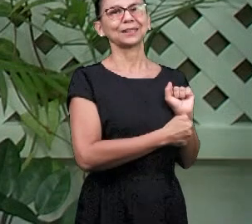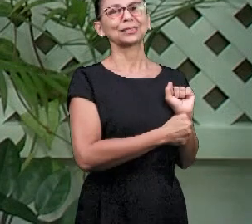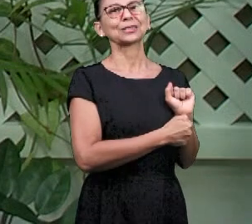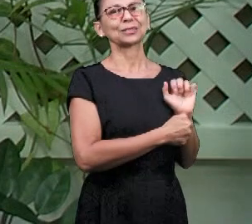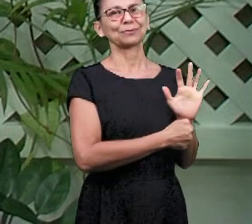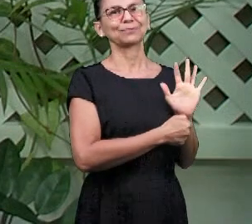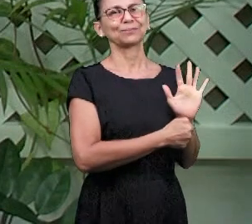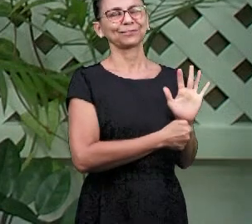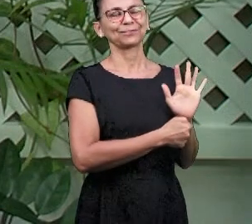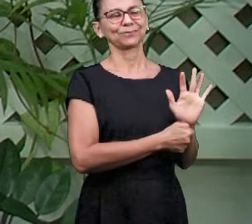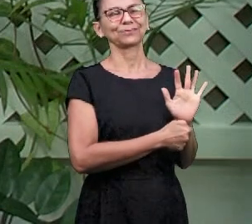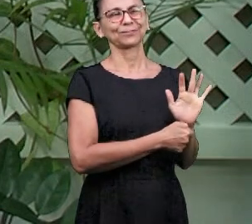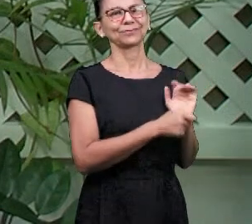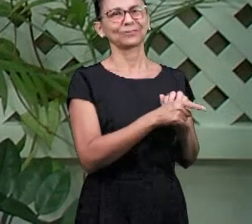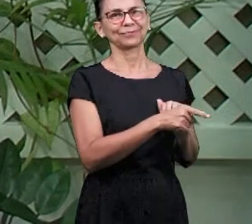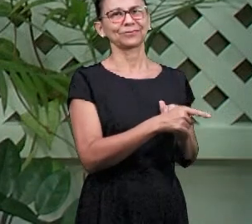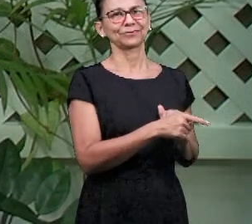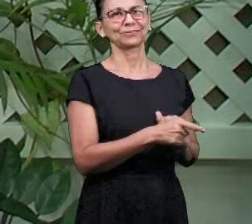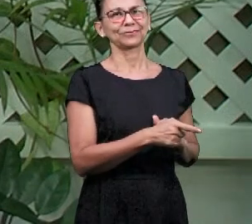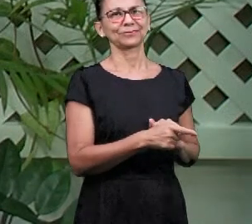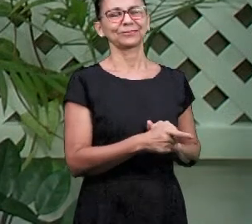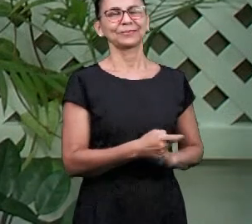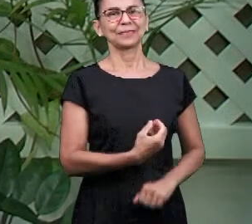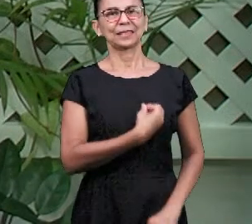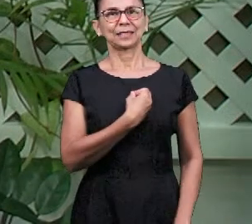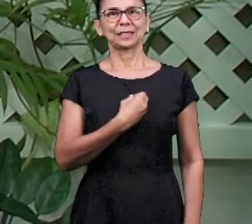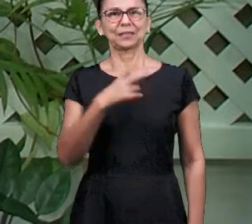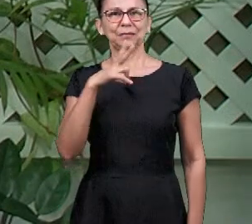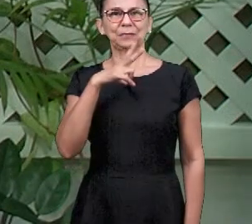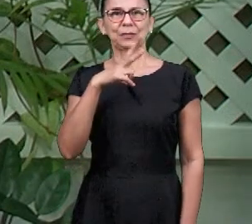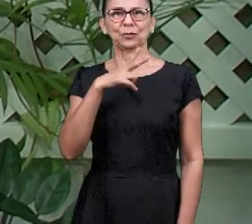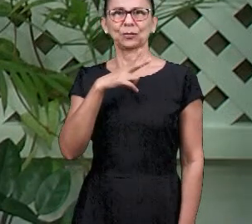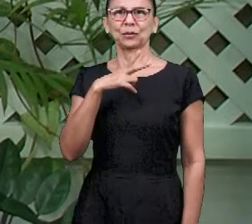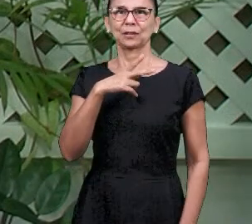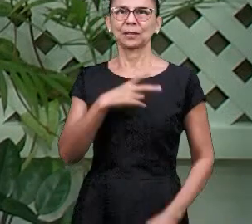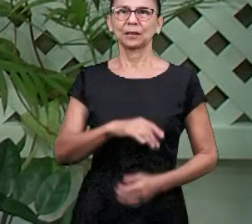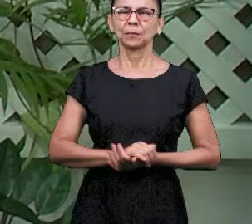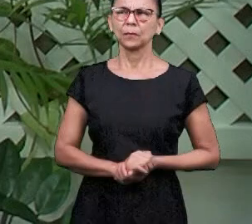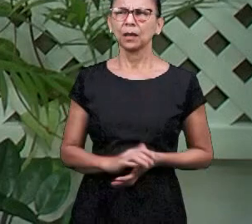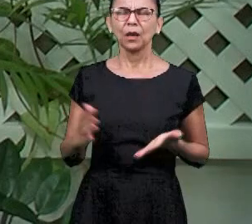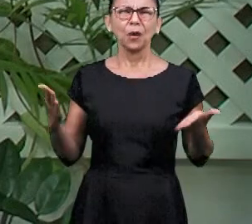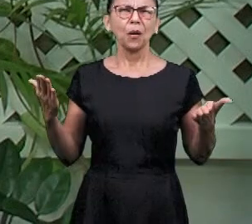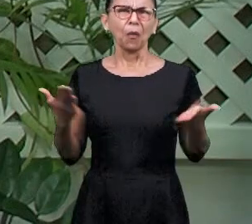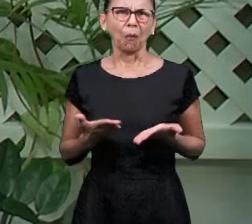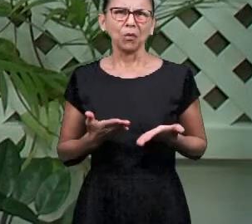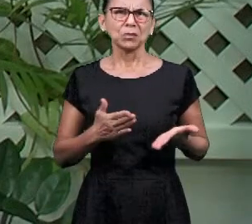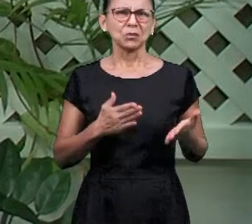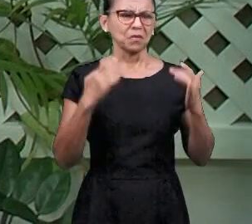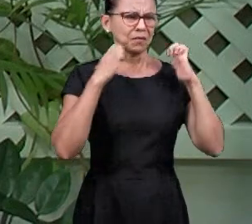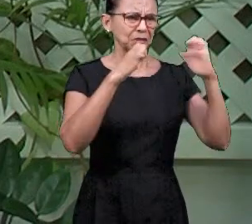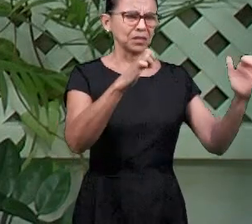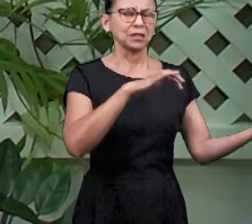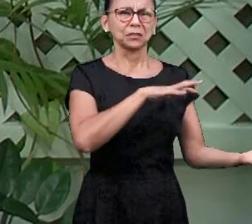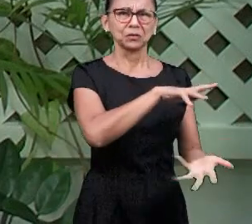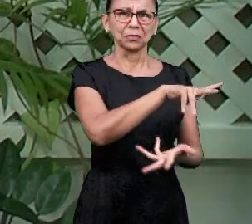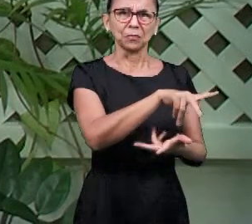moment, quel a été le moment qui a touché la femme? De quelle manière? Qu'est-ce qui a touché la